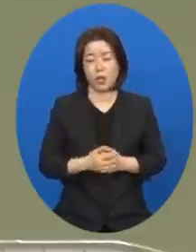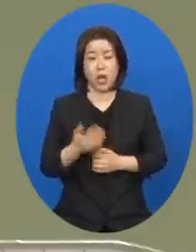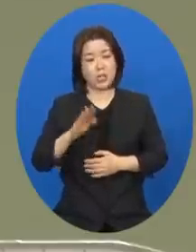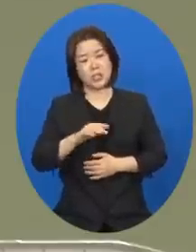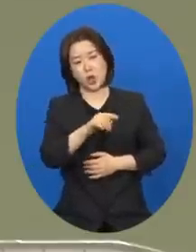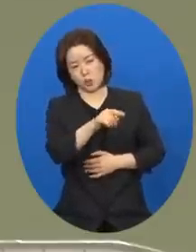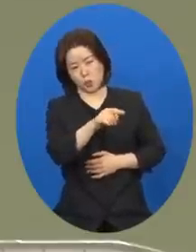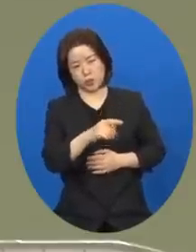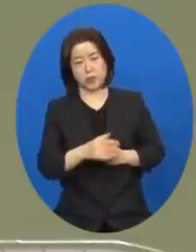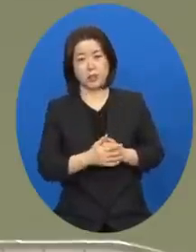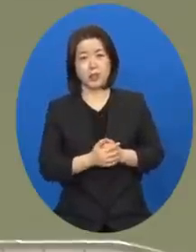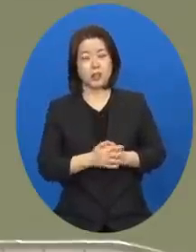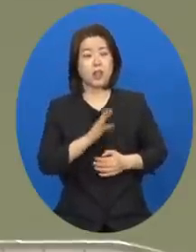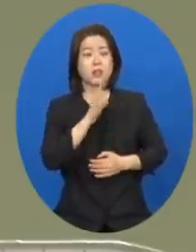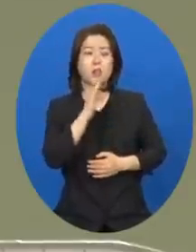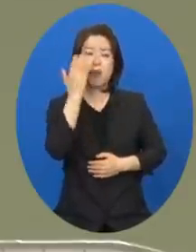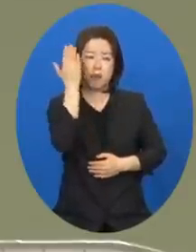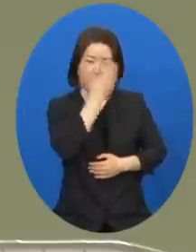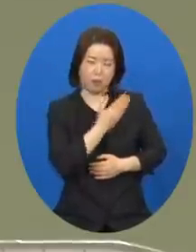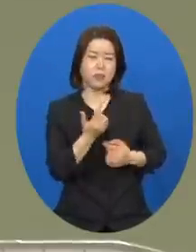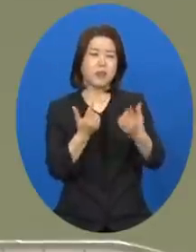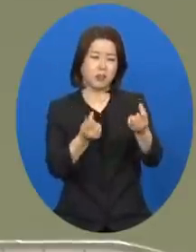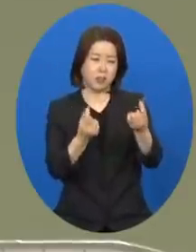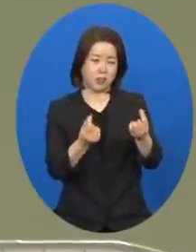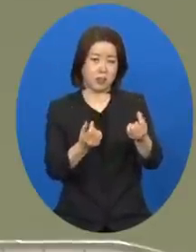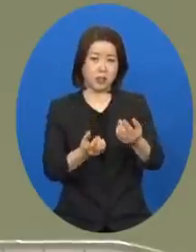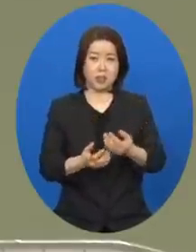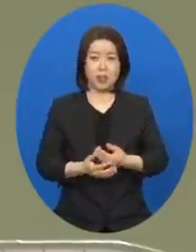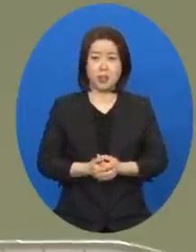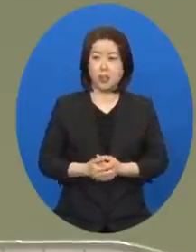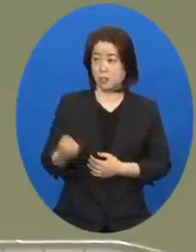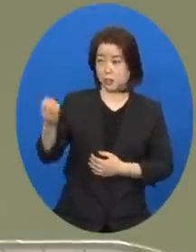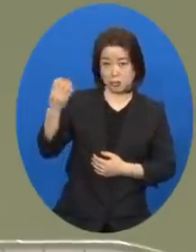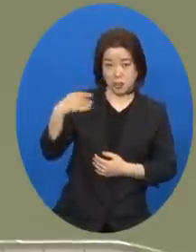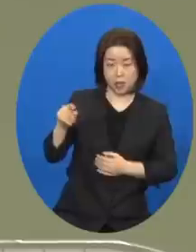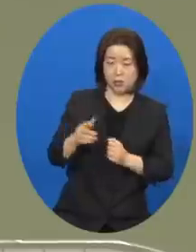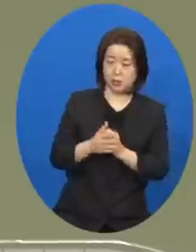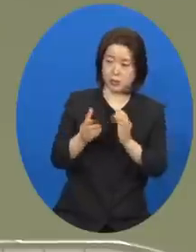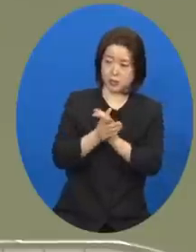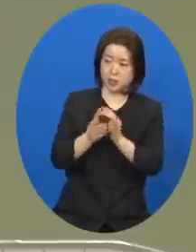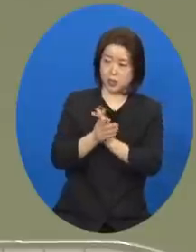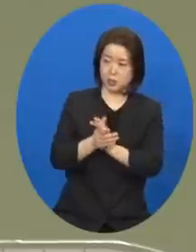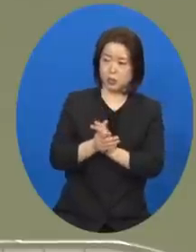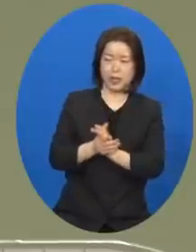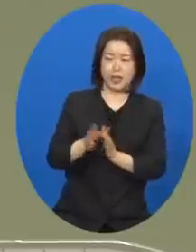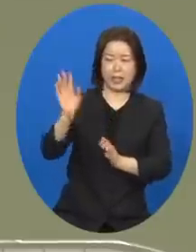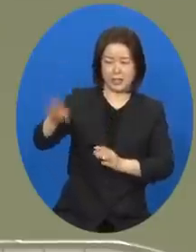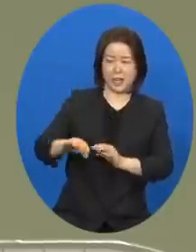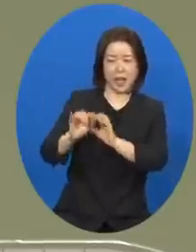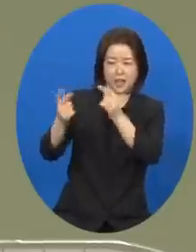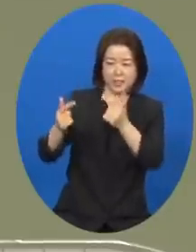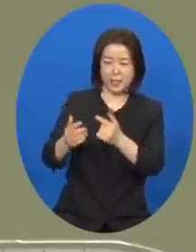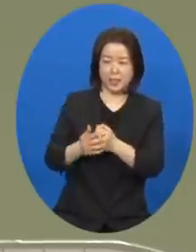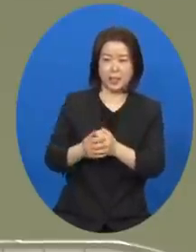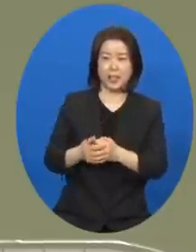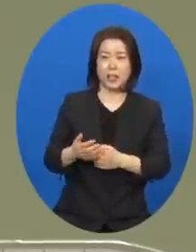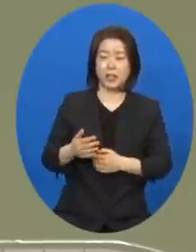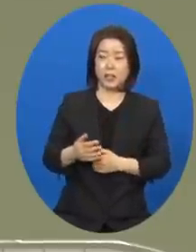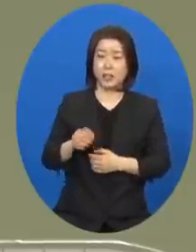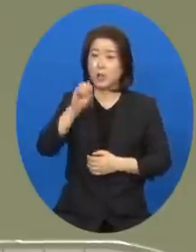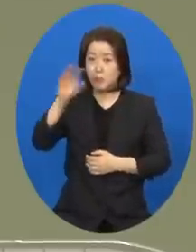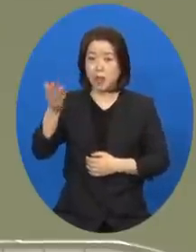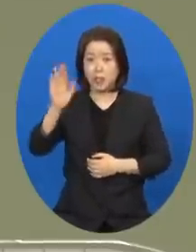너는 너무 깨끗하잖아. 제가 그 친구한테 무슨 그런 말을 다 하냐 그랬지만